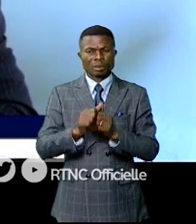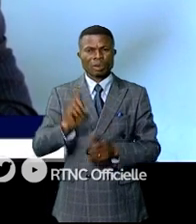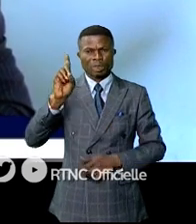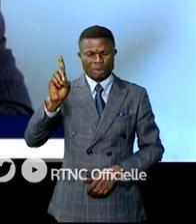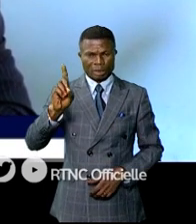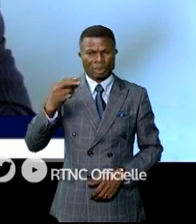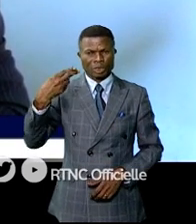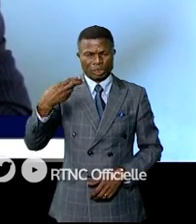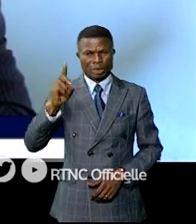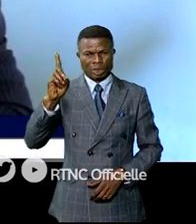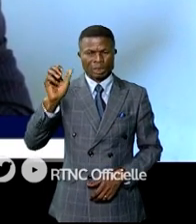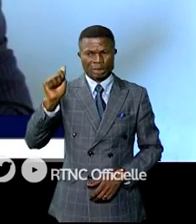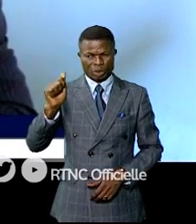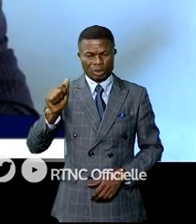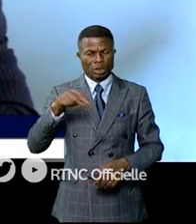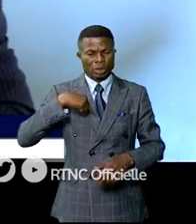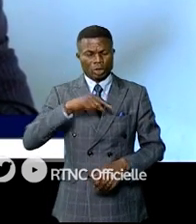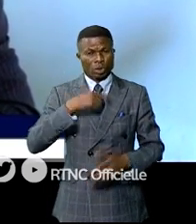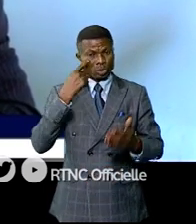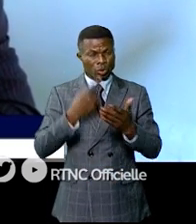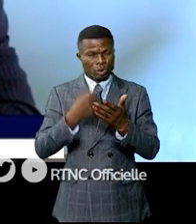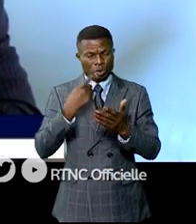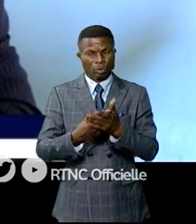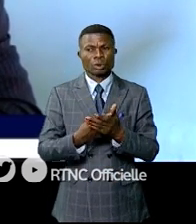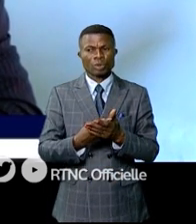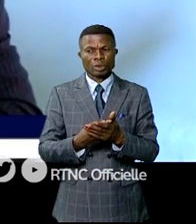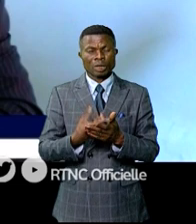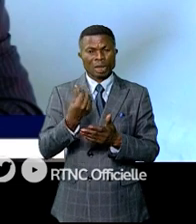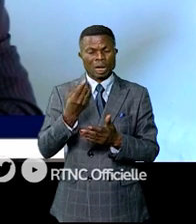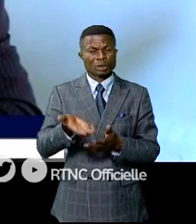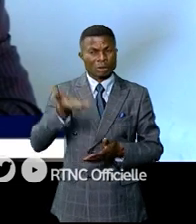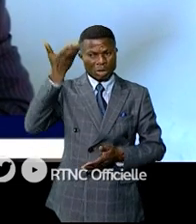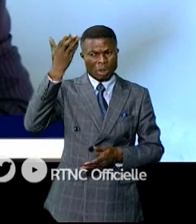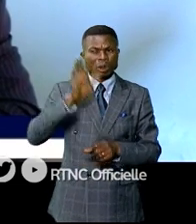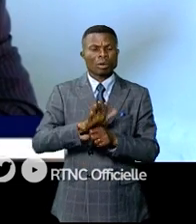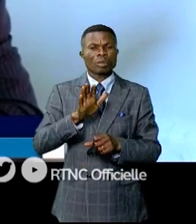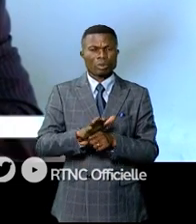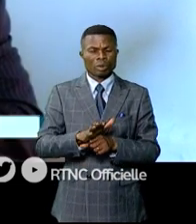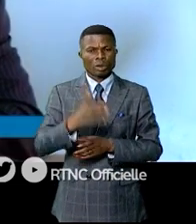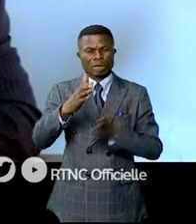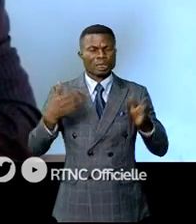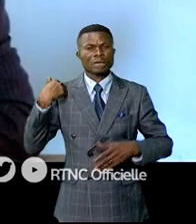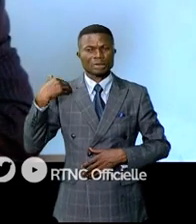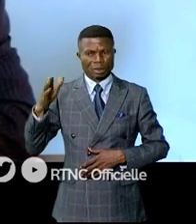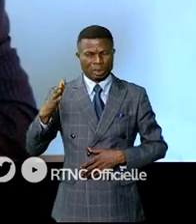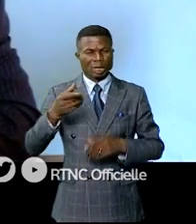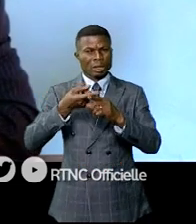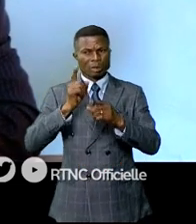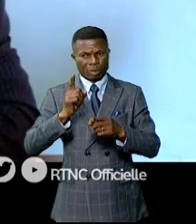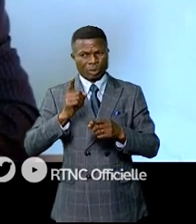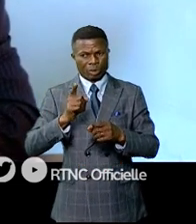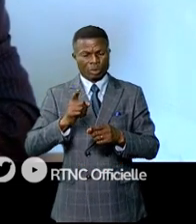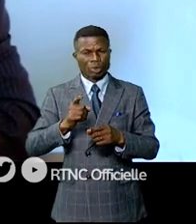DGDA, nous avions même constaté une augmentation très, très sensible des recettes douanières provenant du